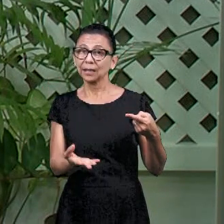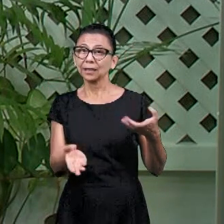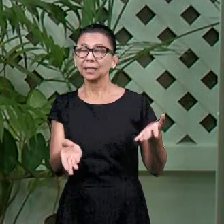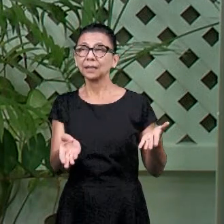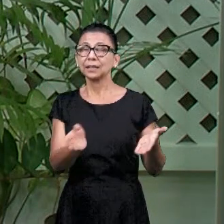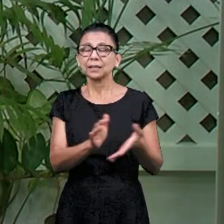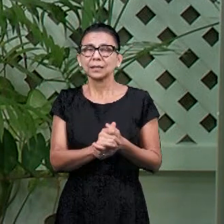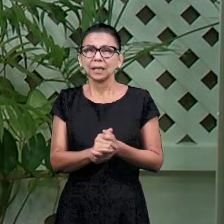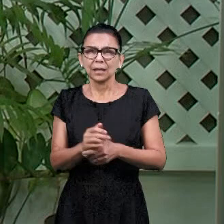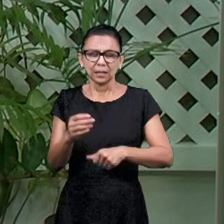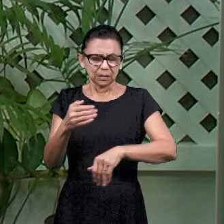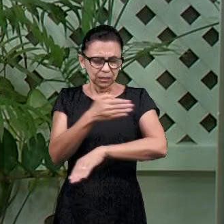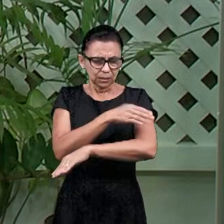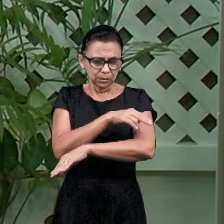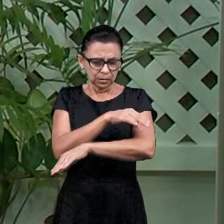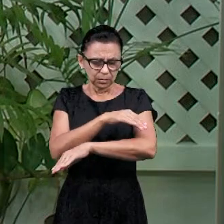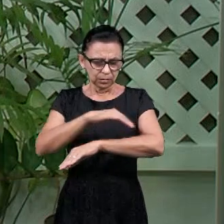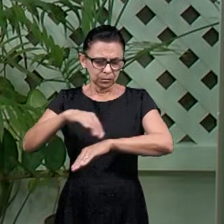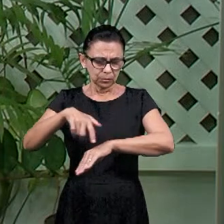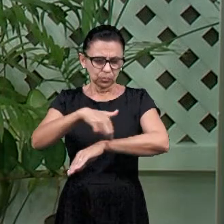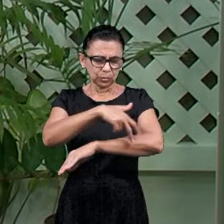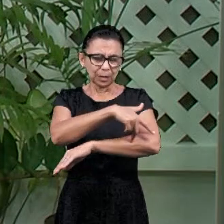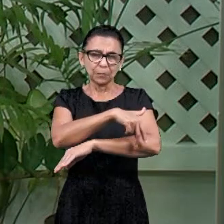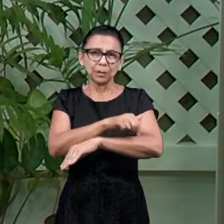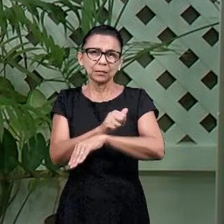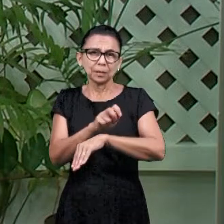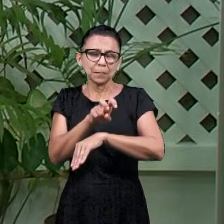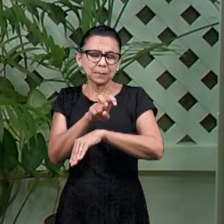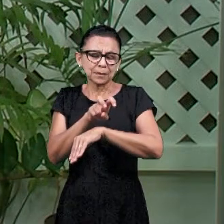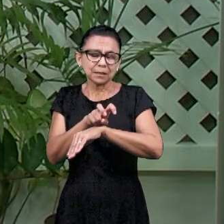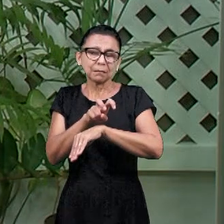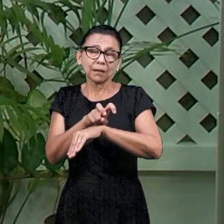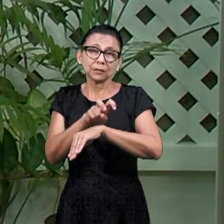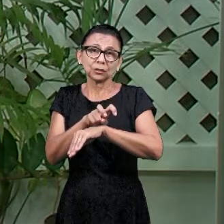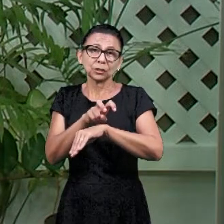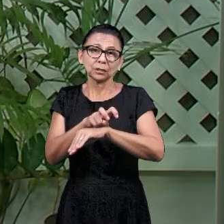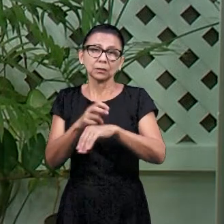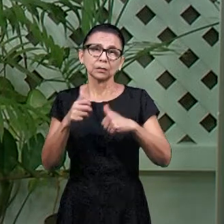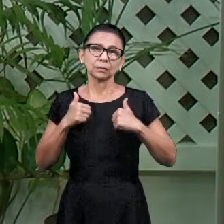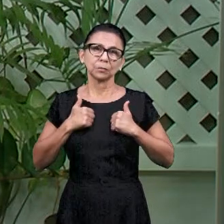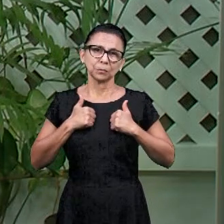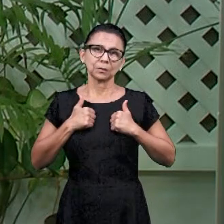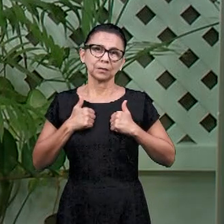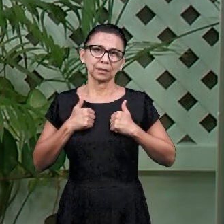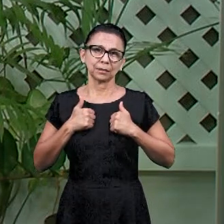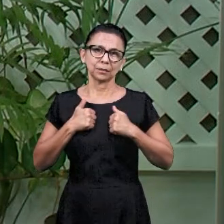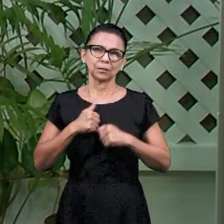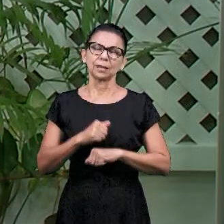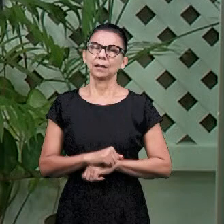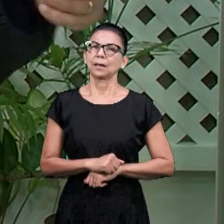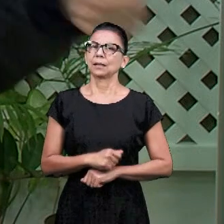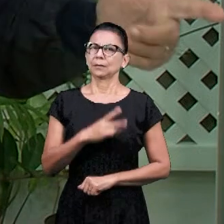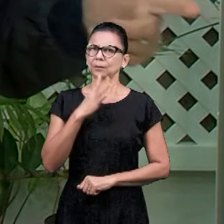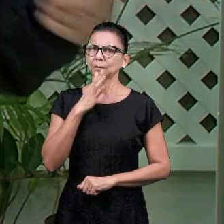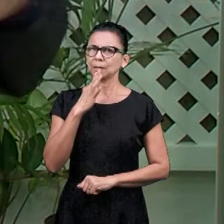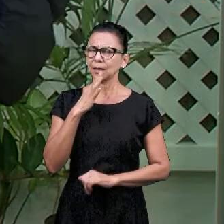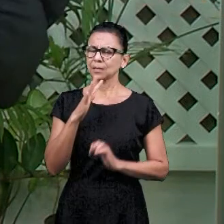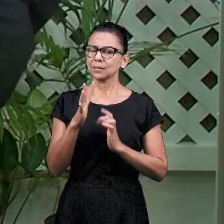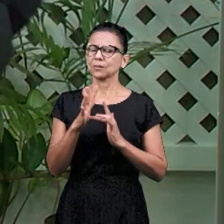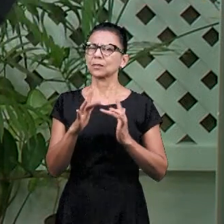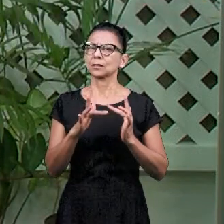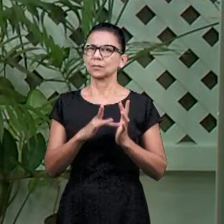qui dépend, c'est le pécheur. Il est au bord du chemin, c'est-à-dire il n'est pas dans le chemin. Il